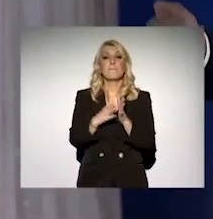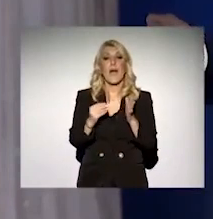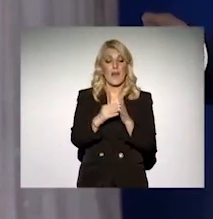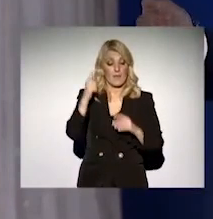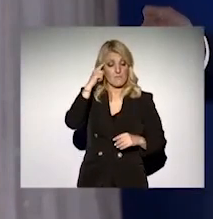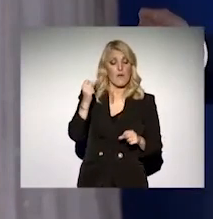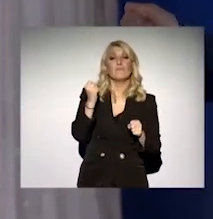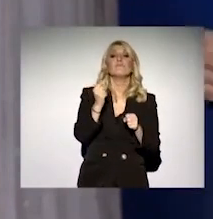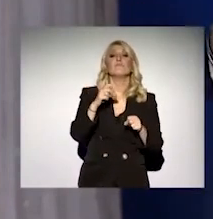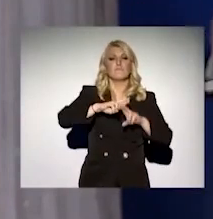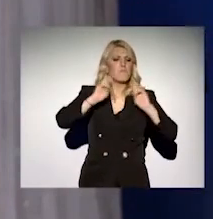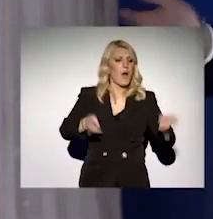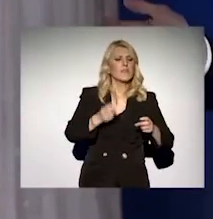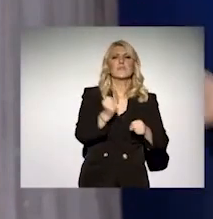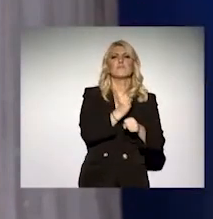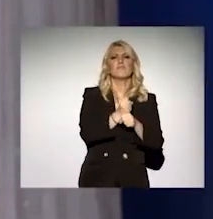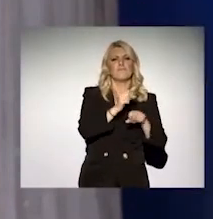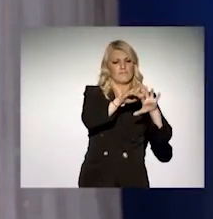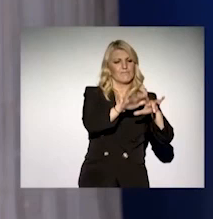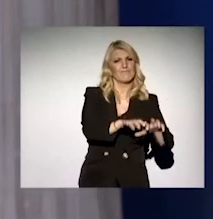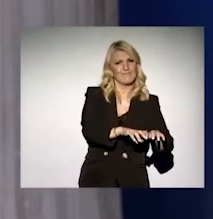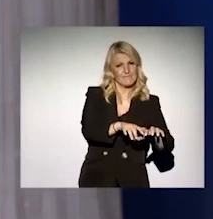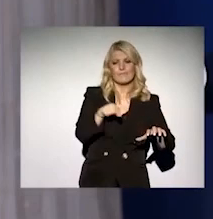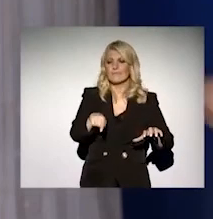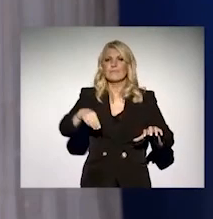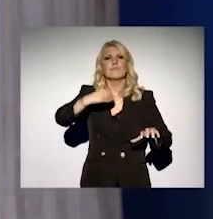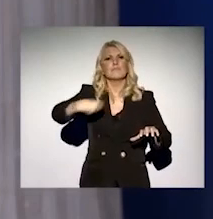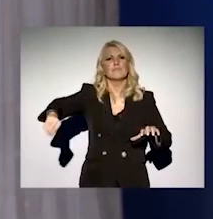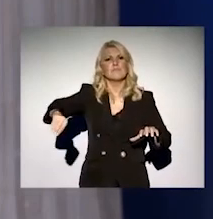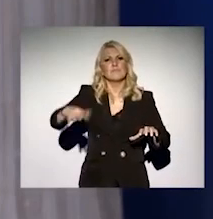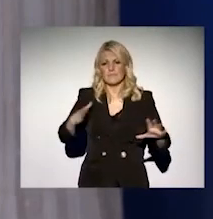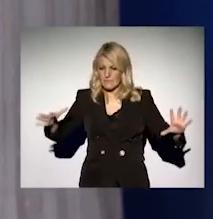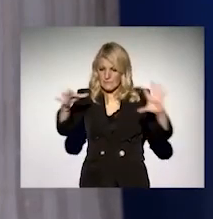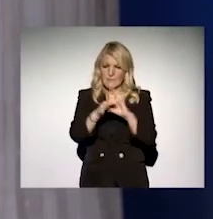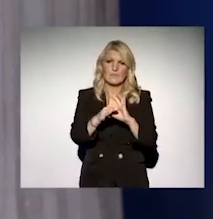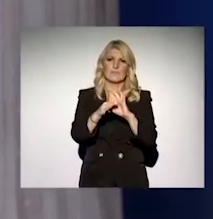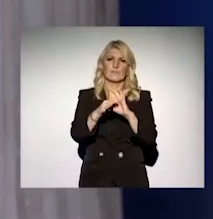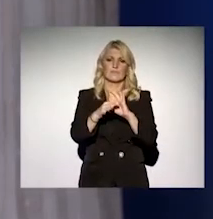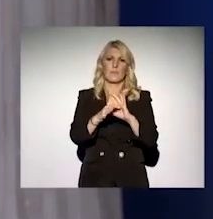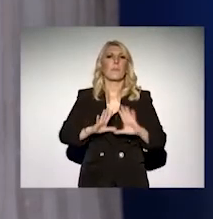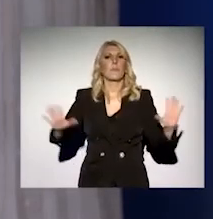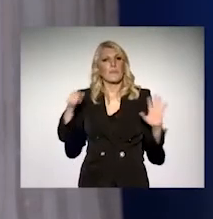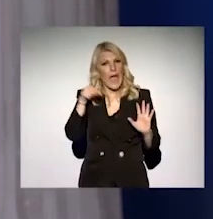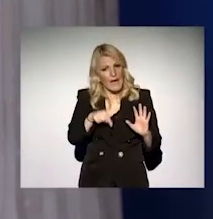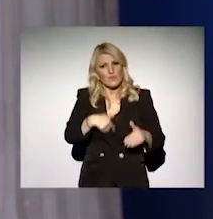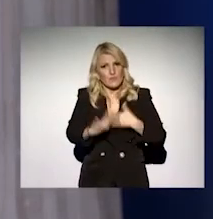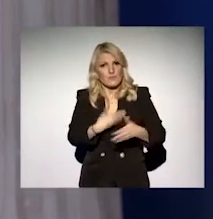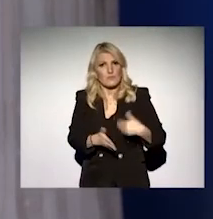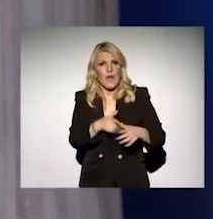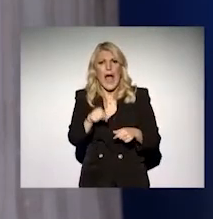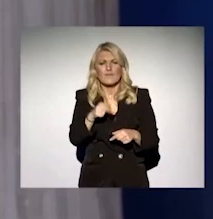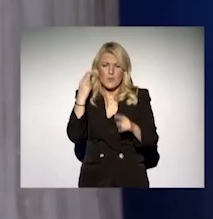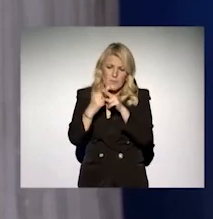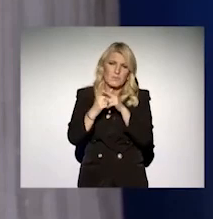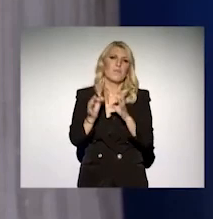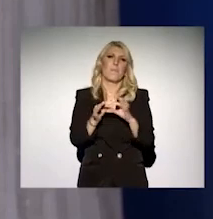19 ακόμα. Και έτσι φέρεται να πηγαίνουν και στις εκλογές τις ευρωπαϊκές, τις ευρωεκλογές που έχουμε μπροστά μας.